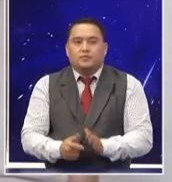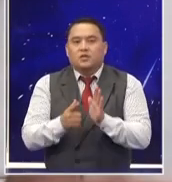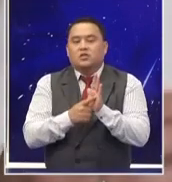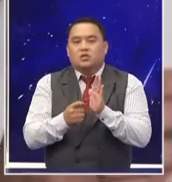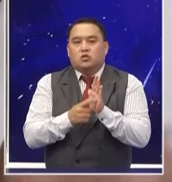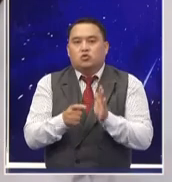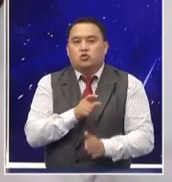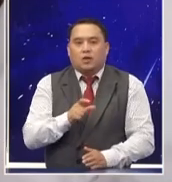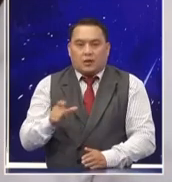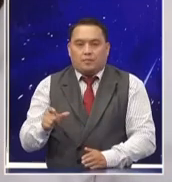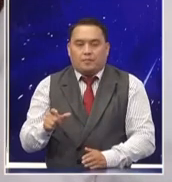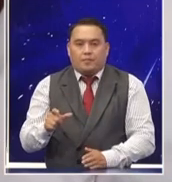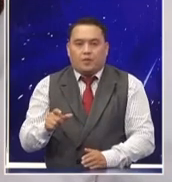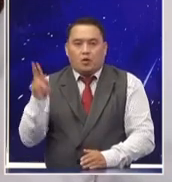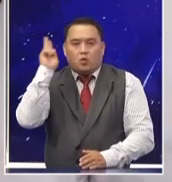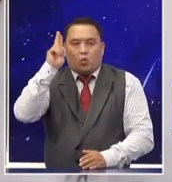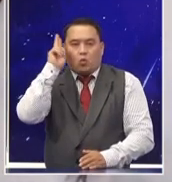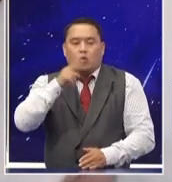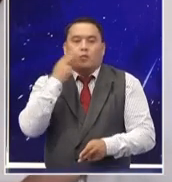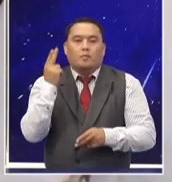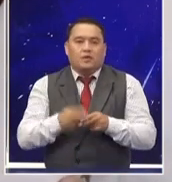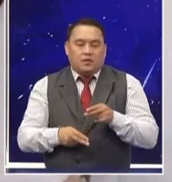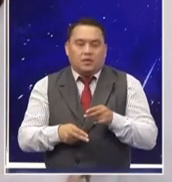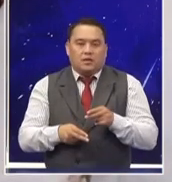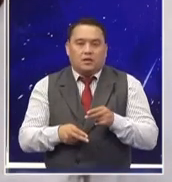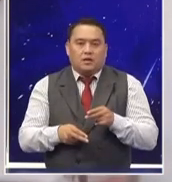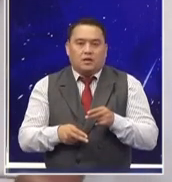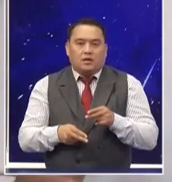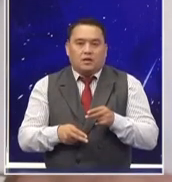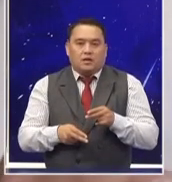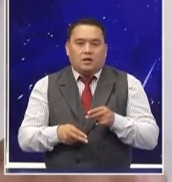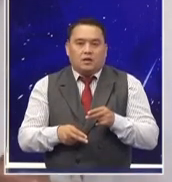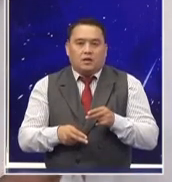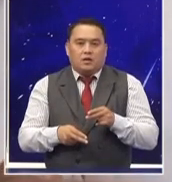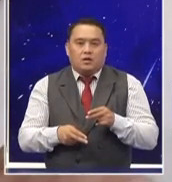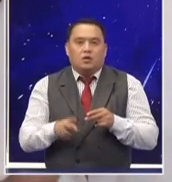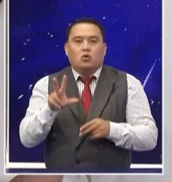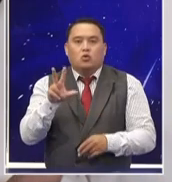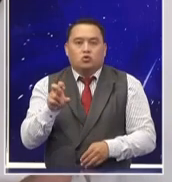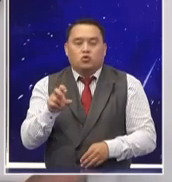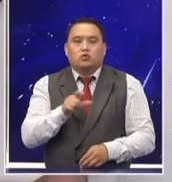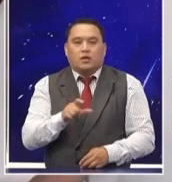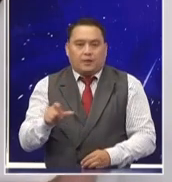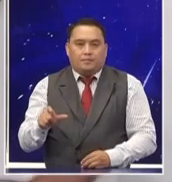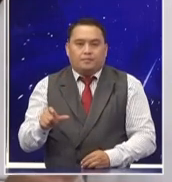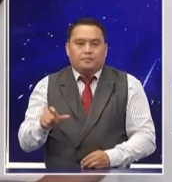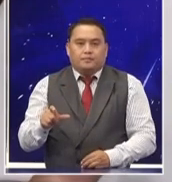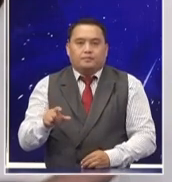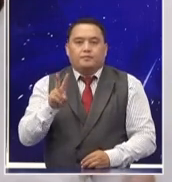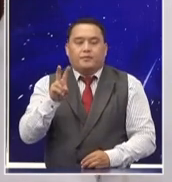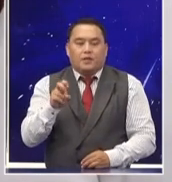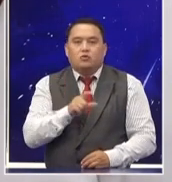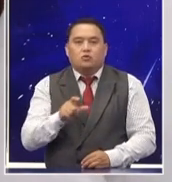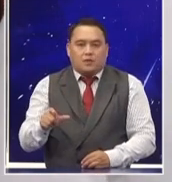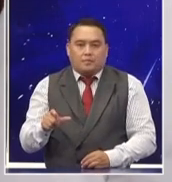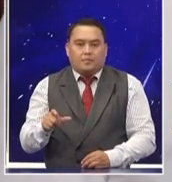адам оқыды. Бізде оның ішінде 300 адамы, мысалға 200 адамы